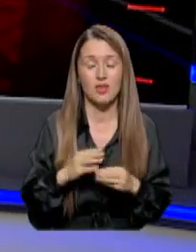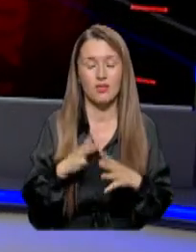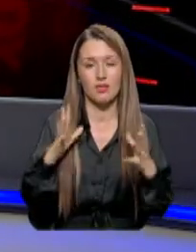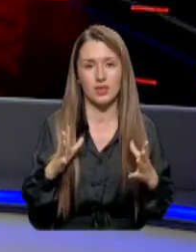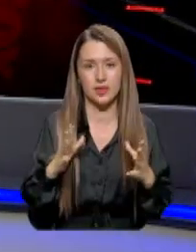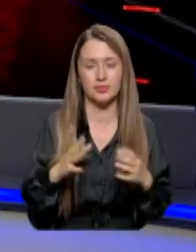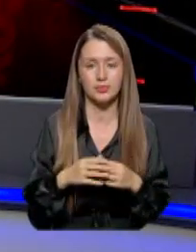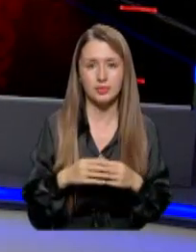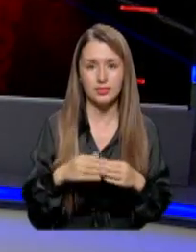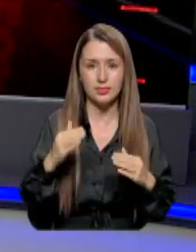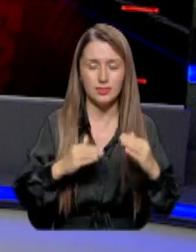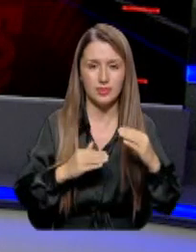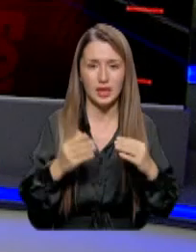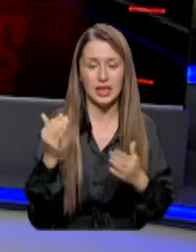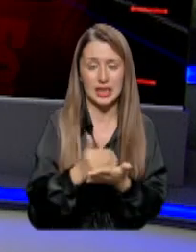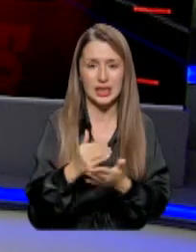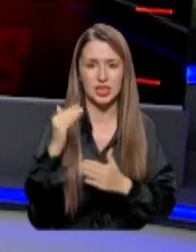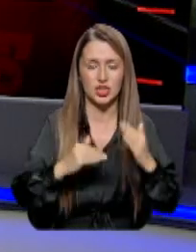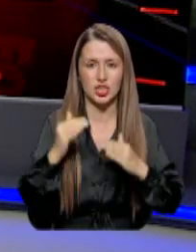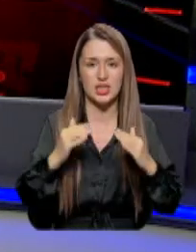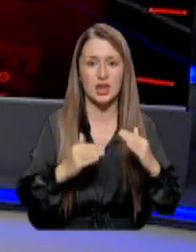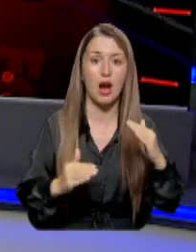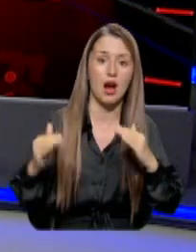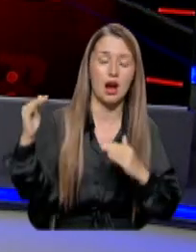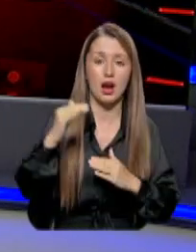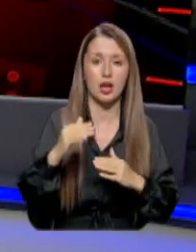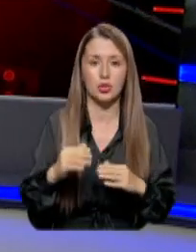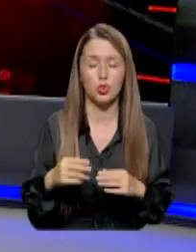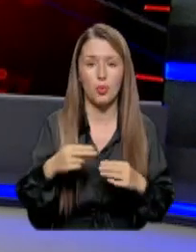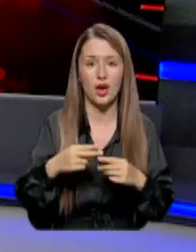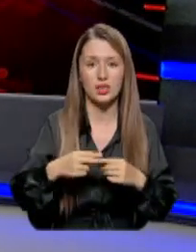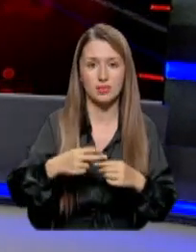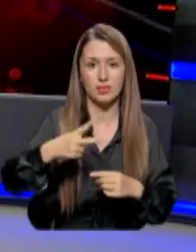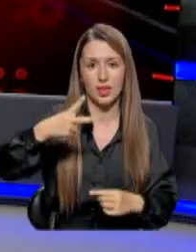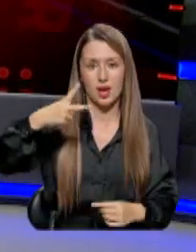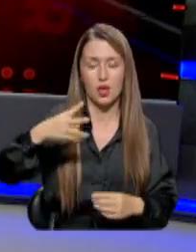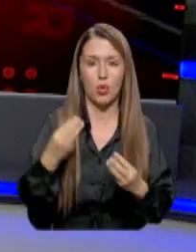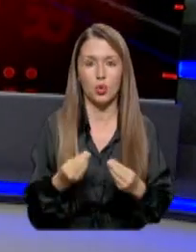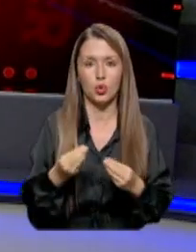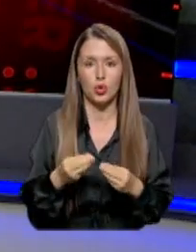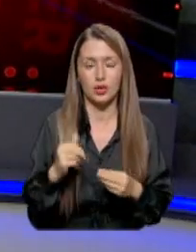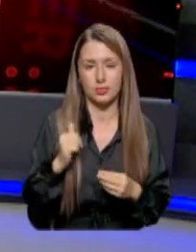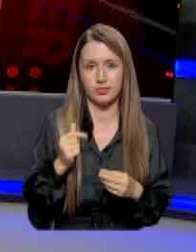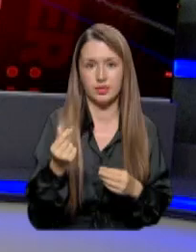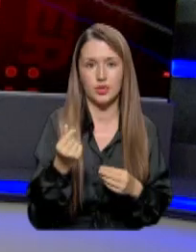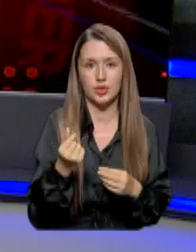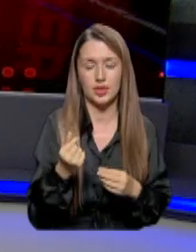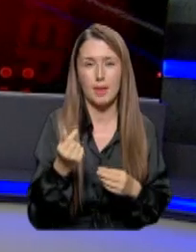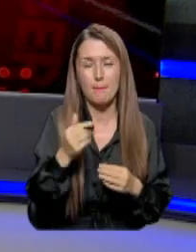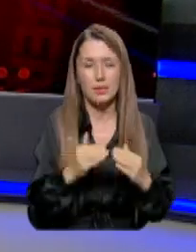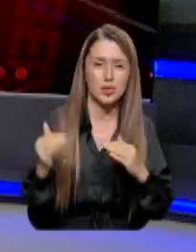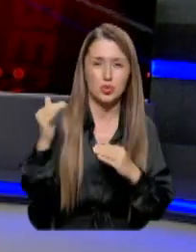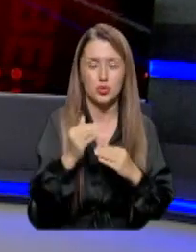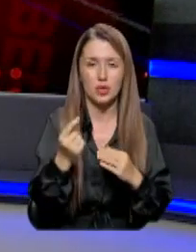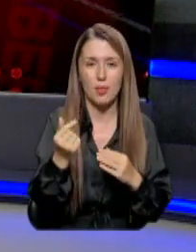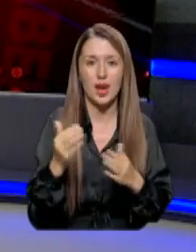gelir eşitsizliği giderek artıyor. O makas giderek aşılıyor. İşte asgari ücret ve asgari ücretin biraz